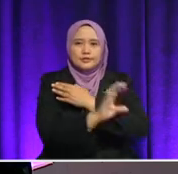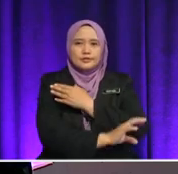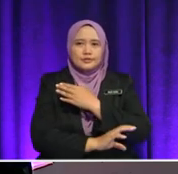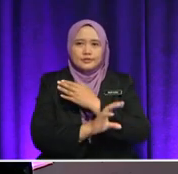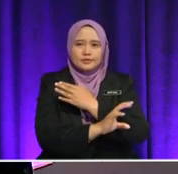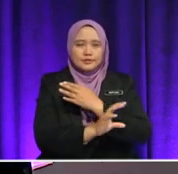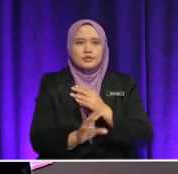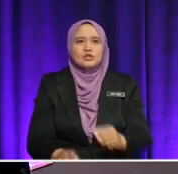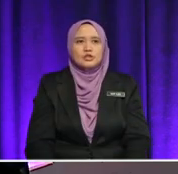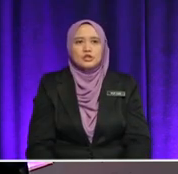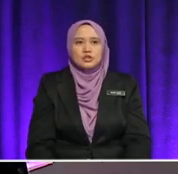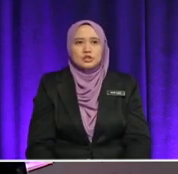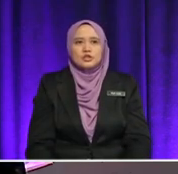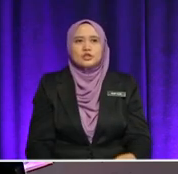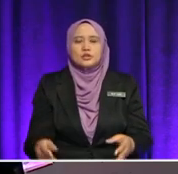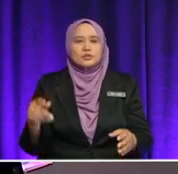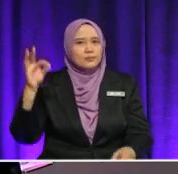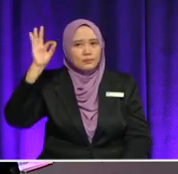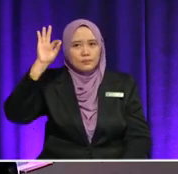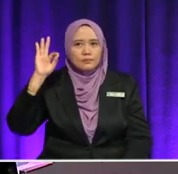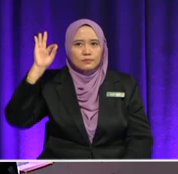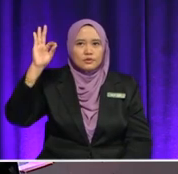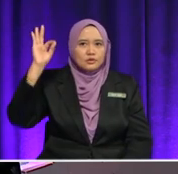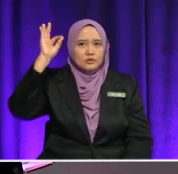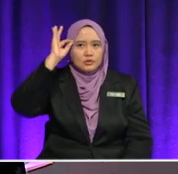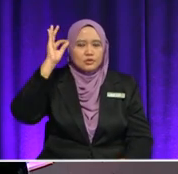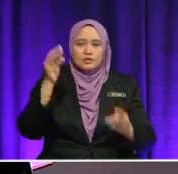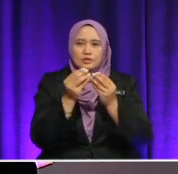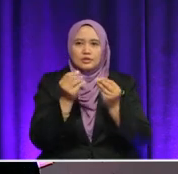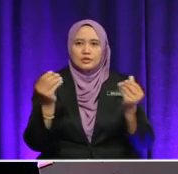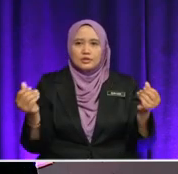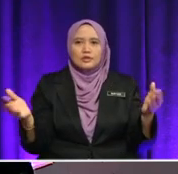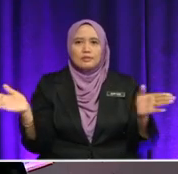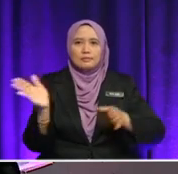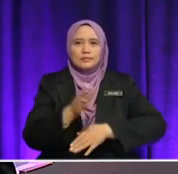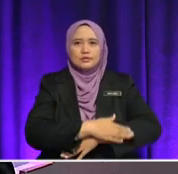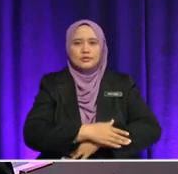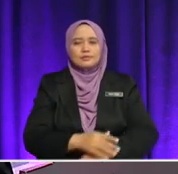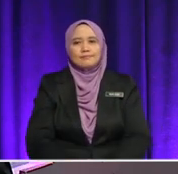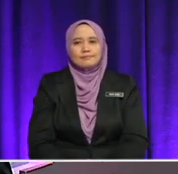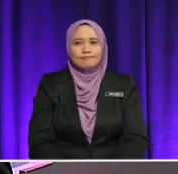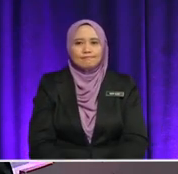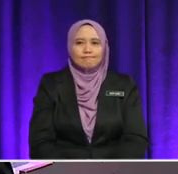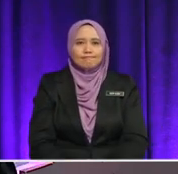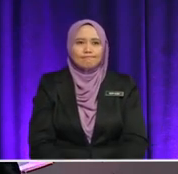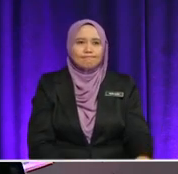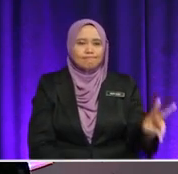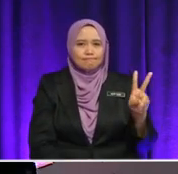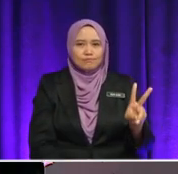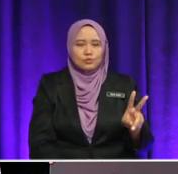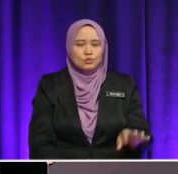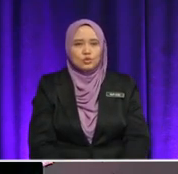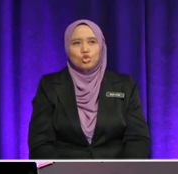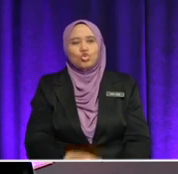kalau ada dua warga negara secara automatik terbalik yang kedua saya juga berumur